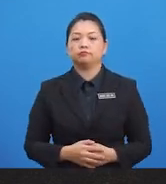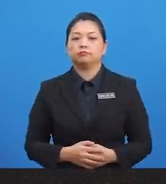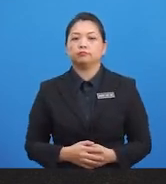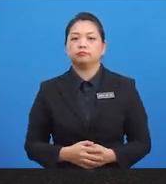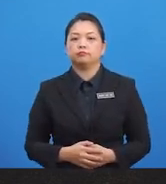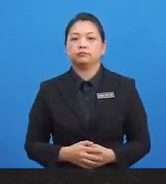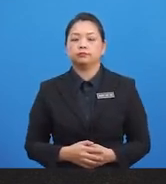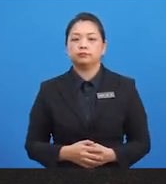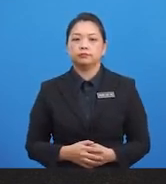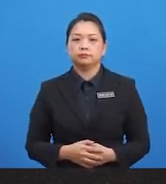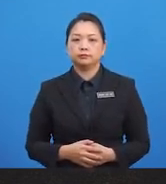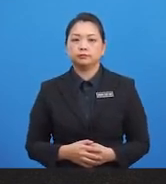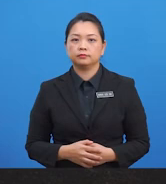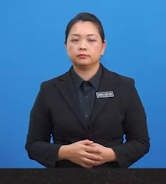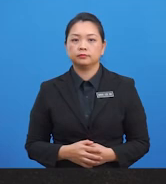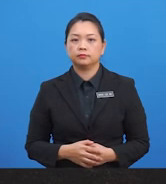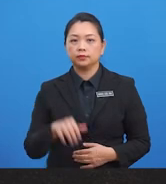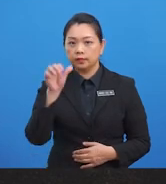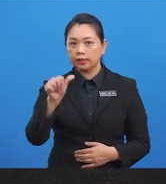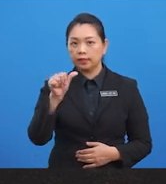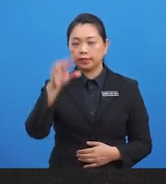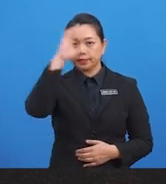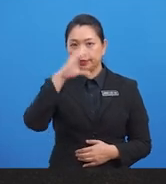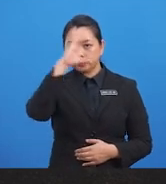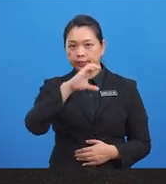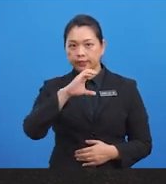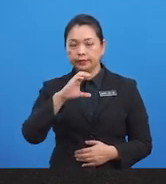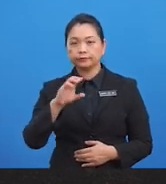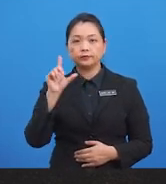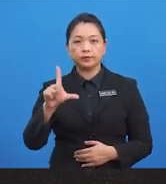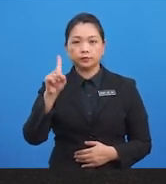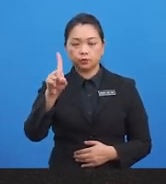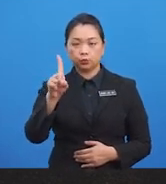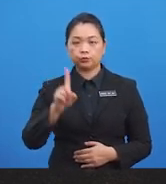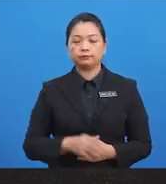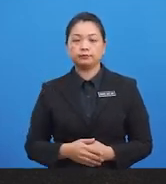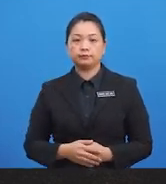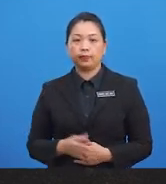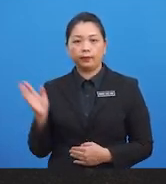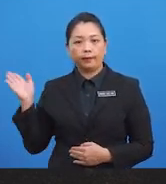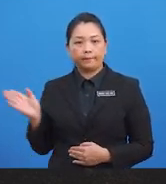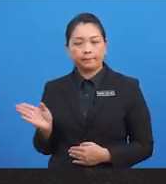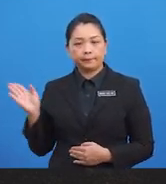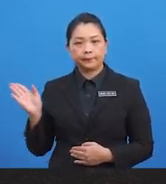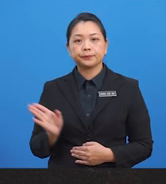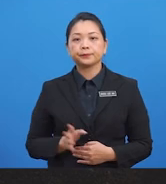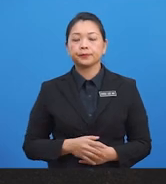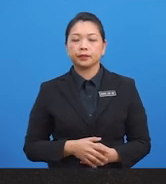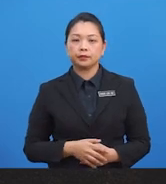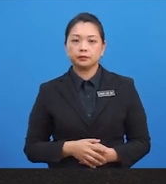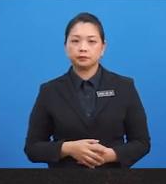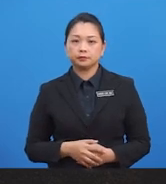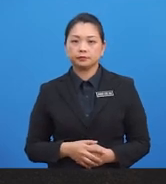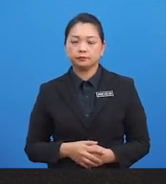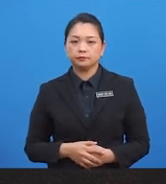mulakan dengan mencari luas rantau L1 bagi persamaan